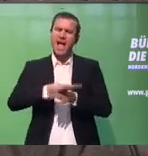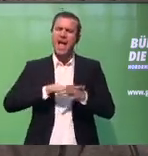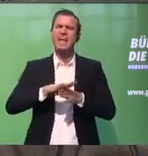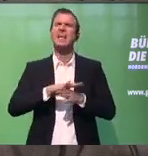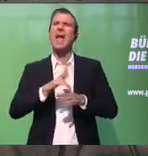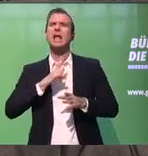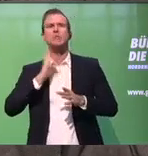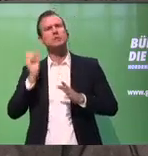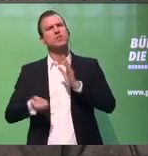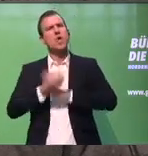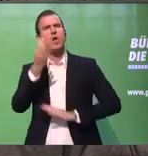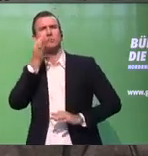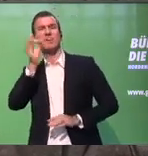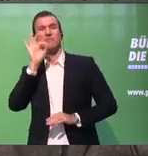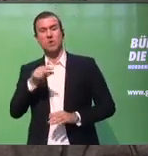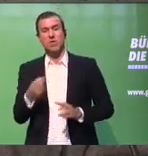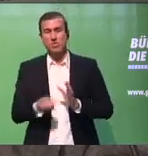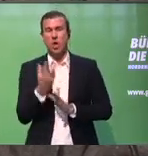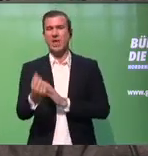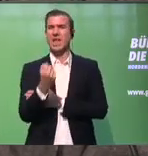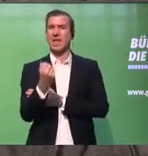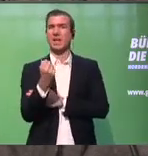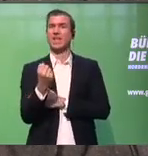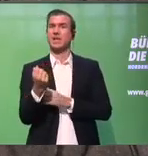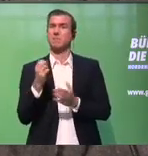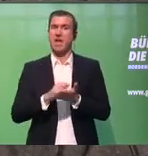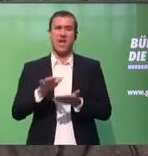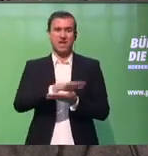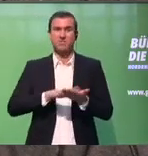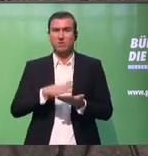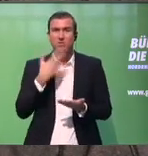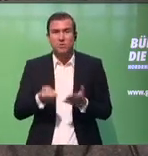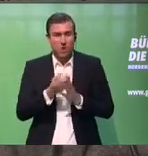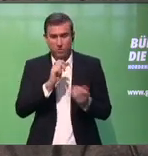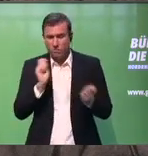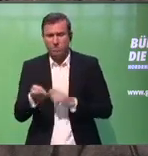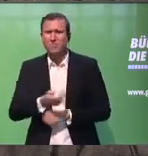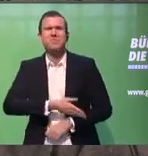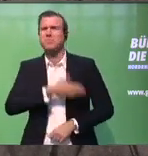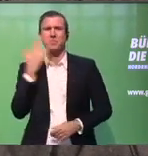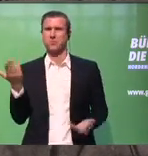wäre für diesen neuen Energiemarkt der Erneuerbaren, wird es nicht geben.